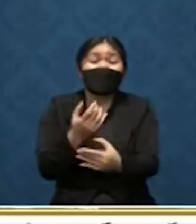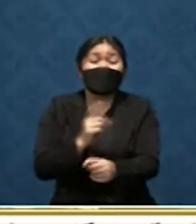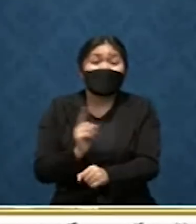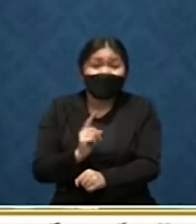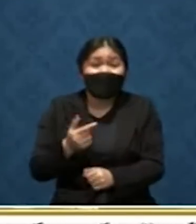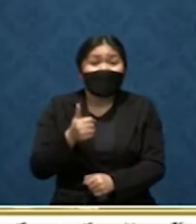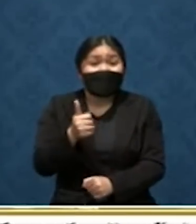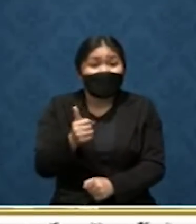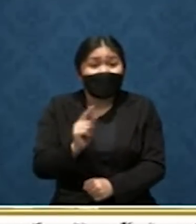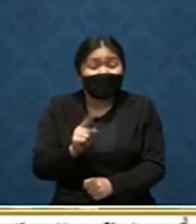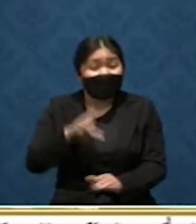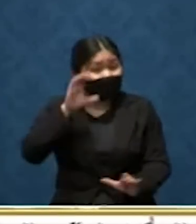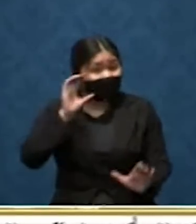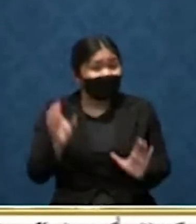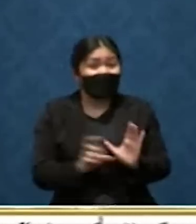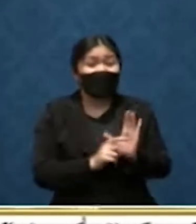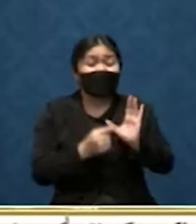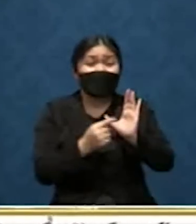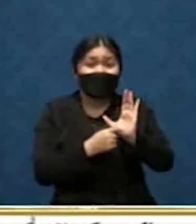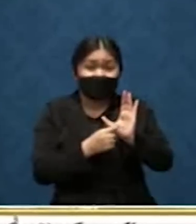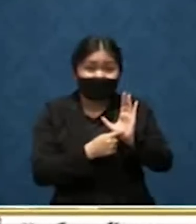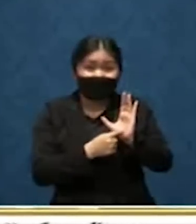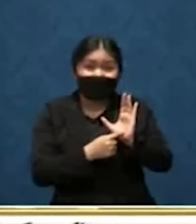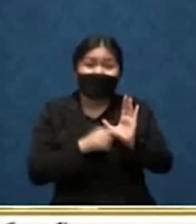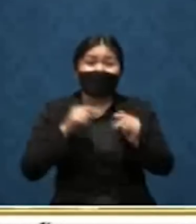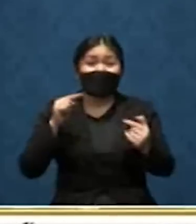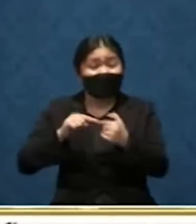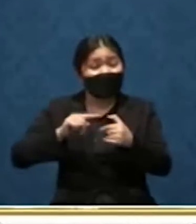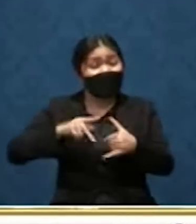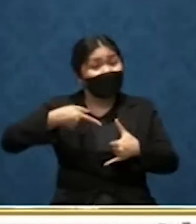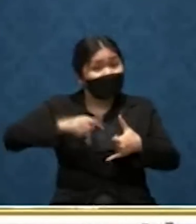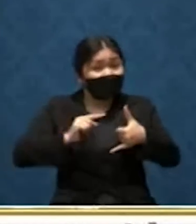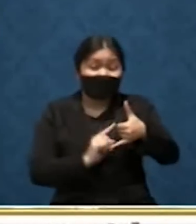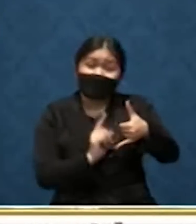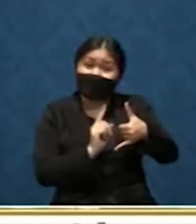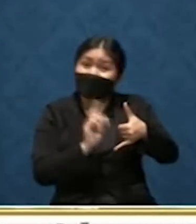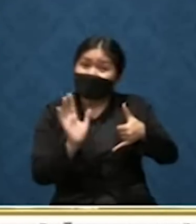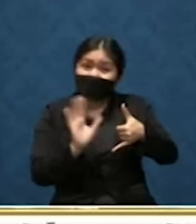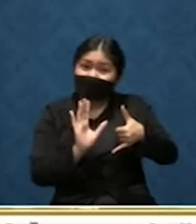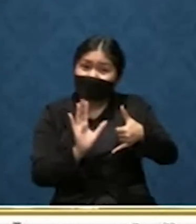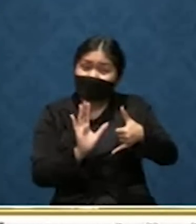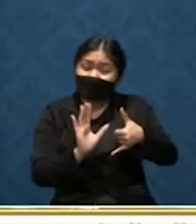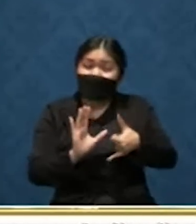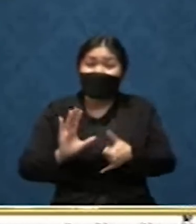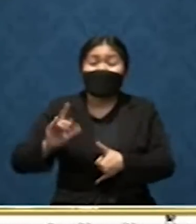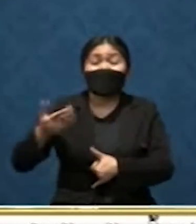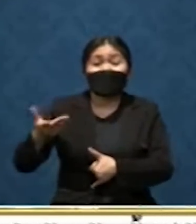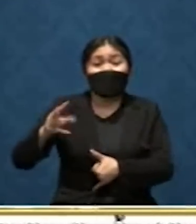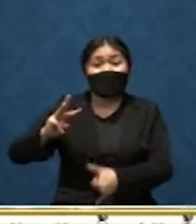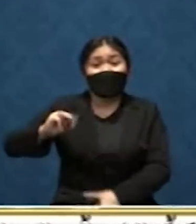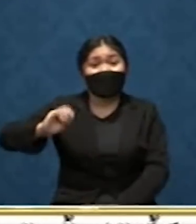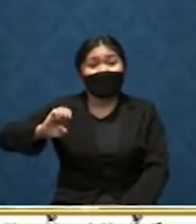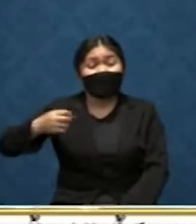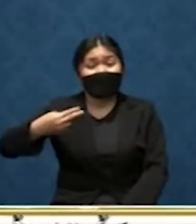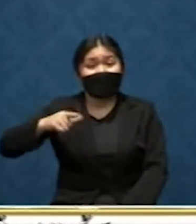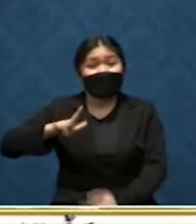ต่ไปครับ ภาพต่อไปไม่ใช่แค่นางป่อปลาครับขนาดทุนมนหลดเองโอ